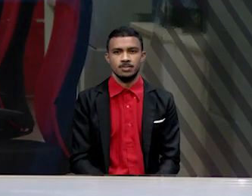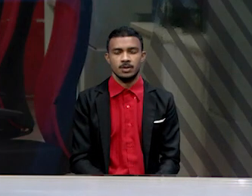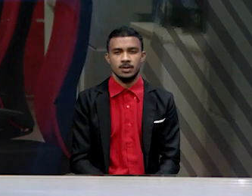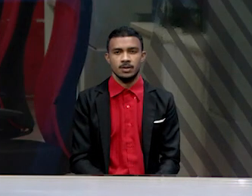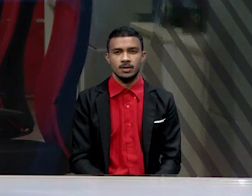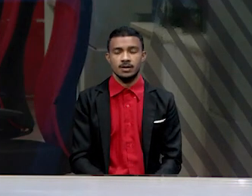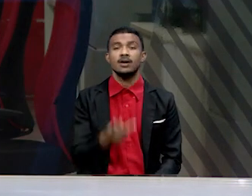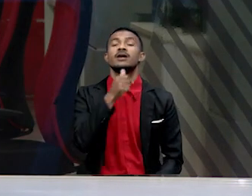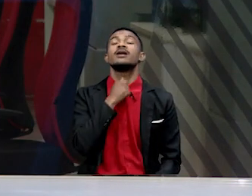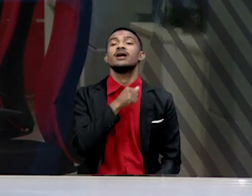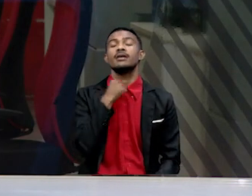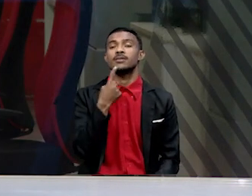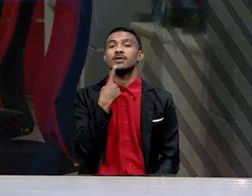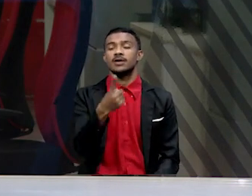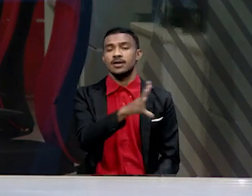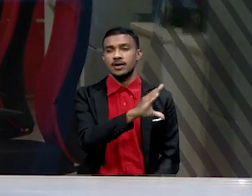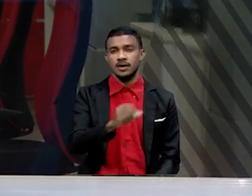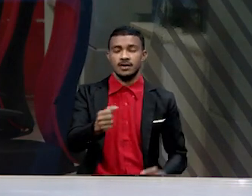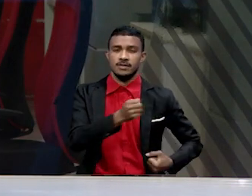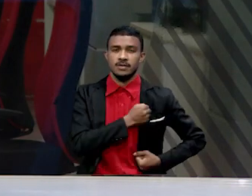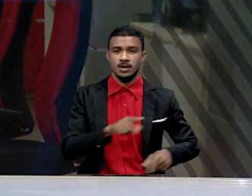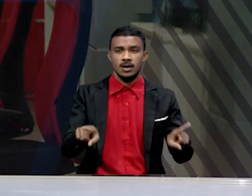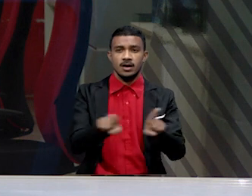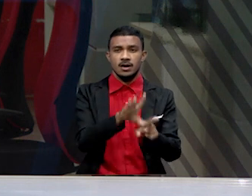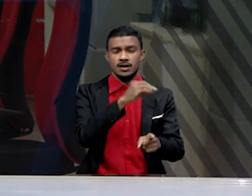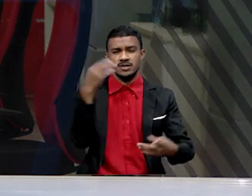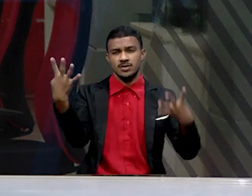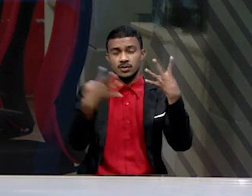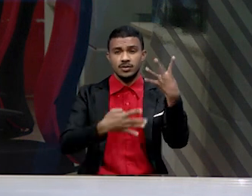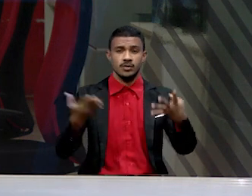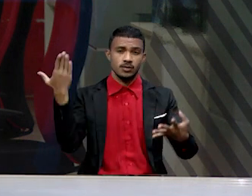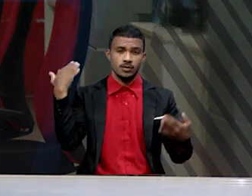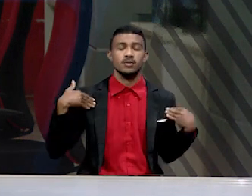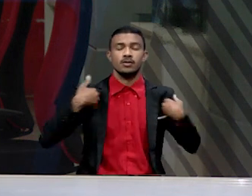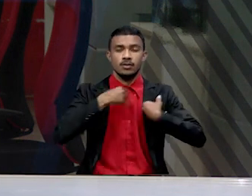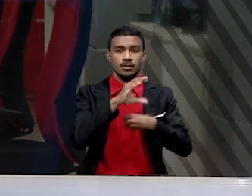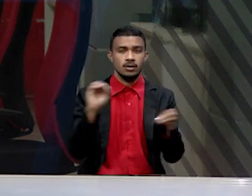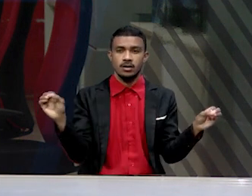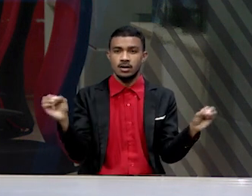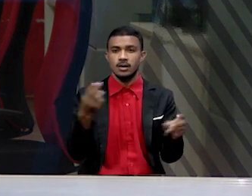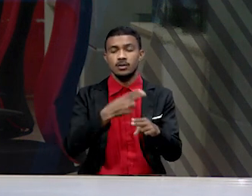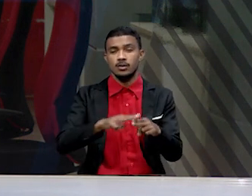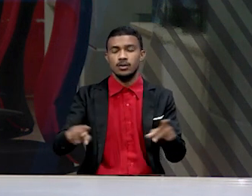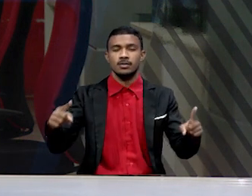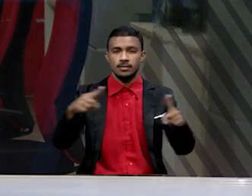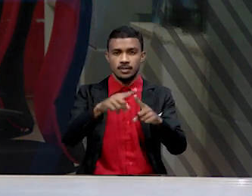Amo zovito do rego atete falintil e fif de telo no dar lima croat povo nian no la merece atu croat ba